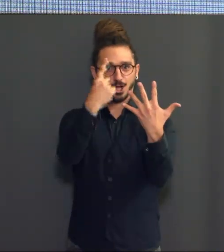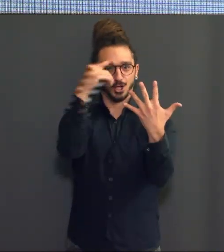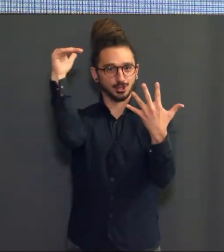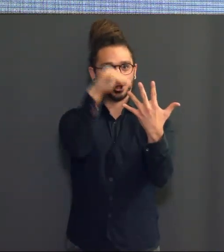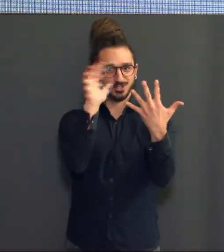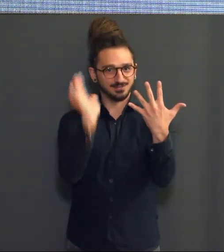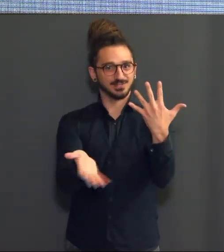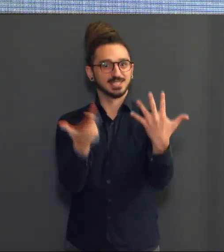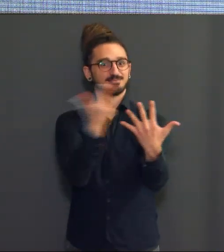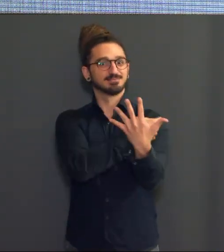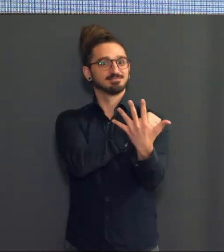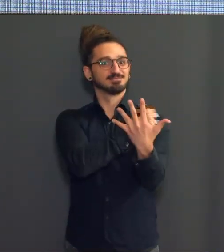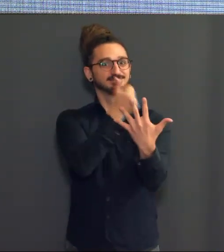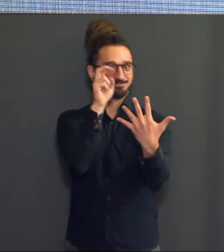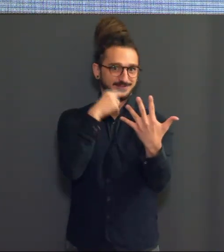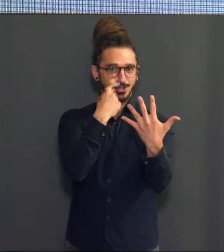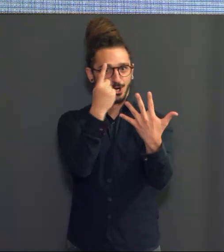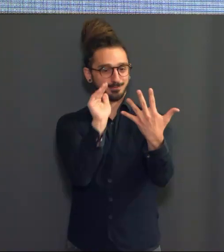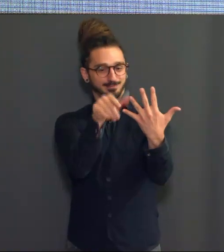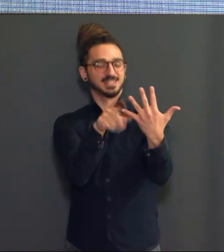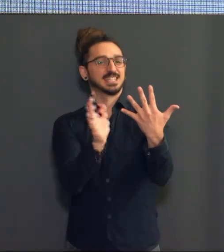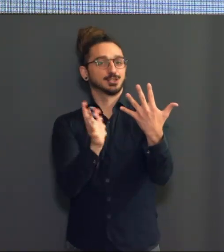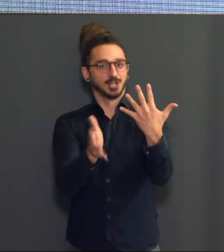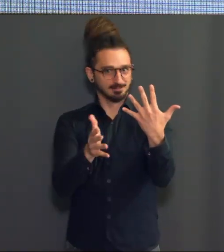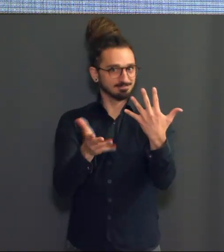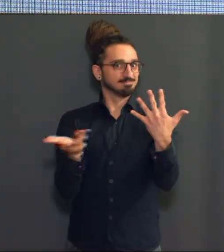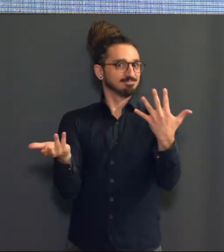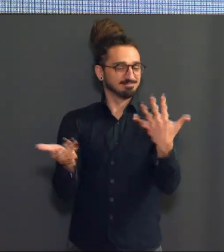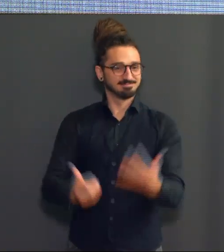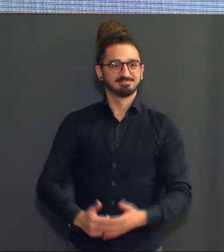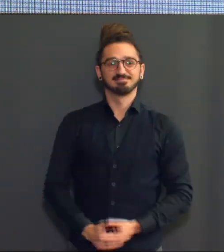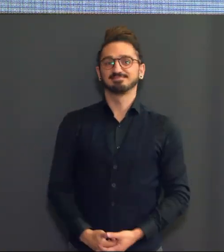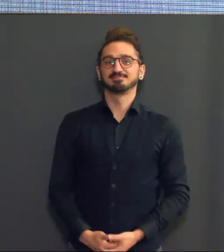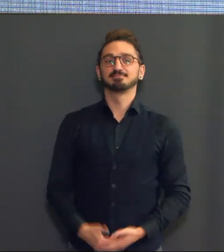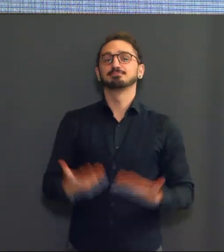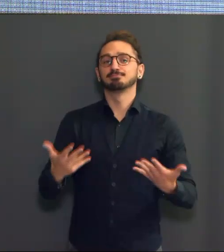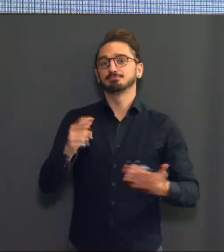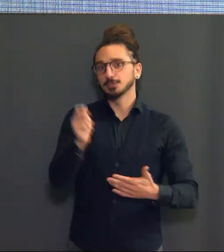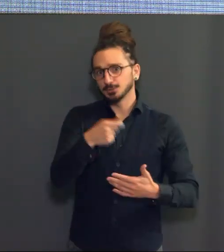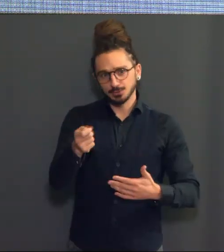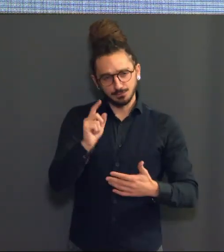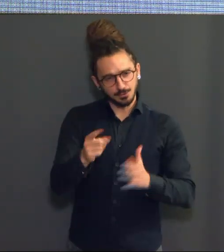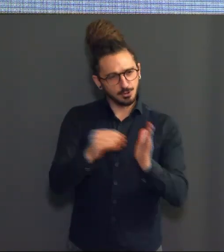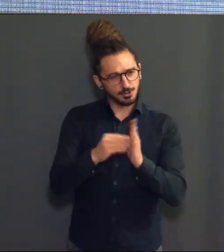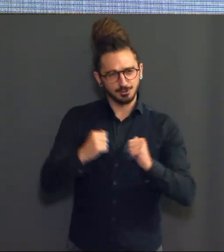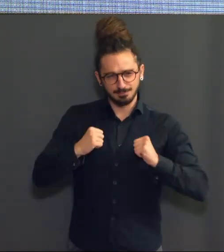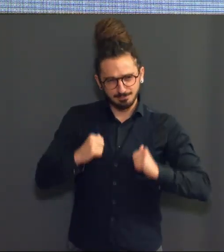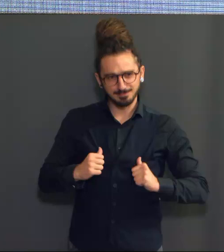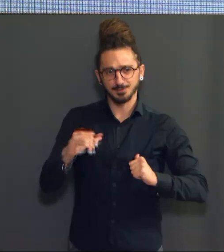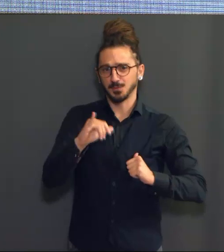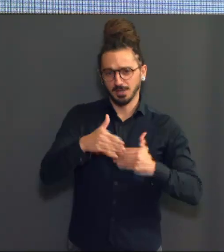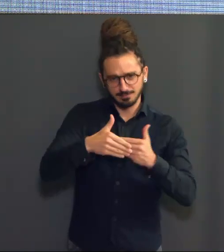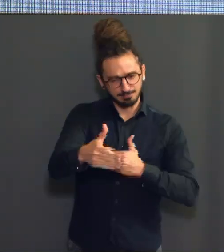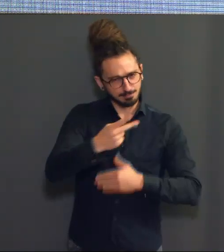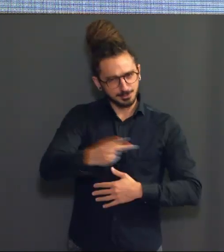Nous avons encore du chemin à parcourir avant d'atteindre un taux de vaccination suffisamment élevé. Mais nous y